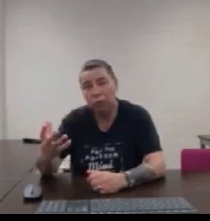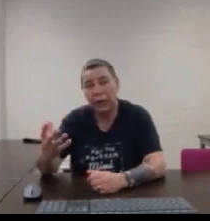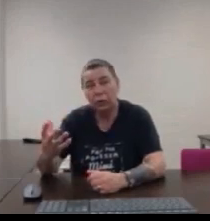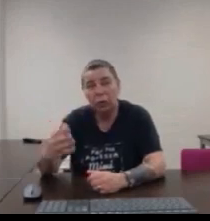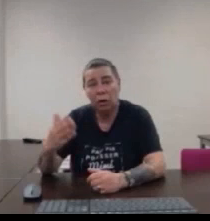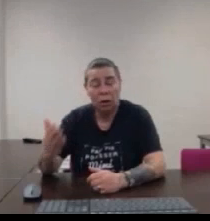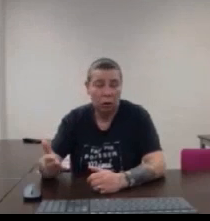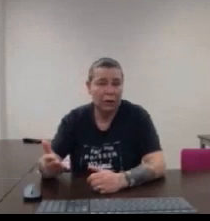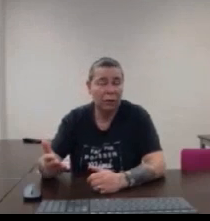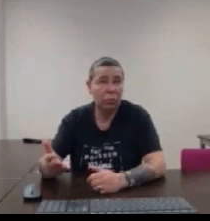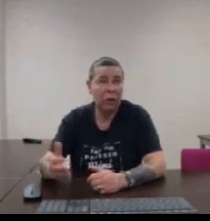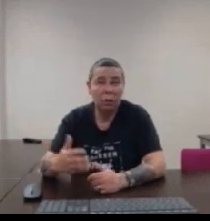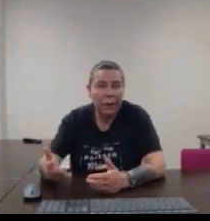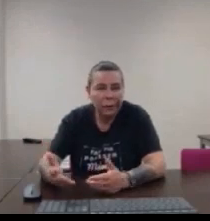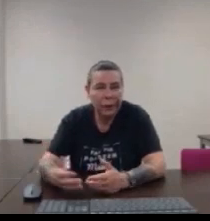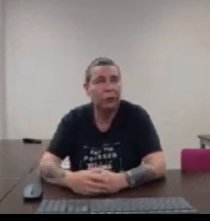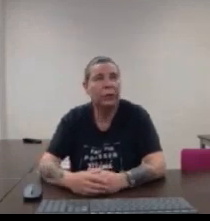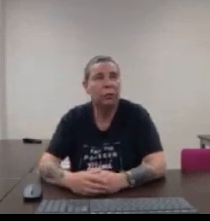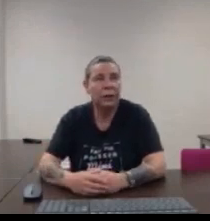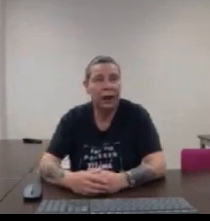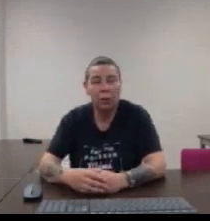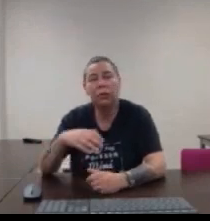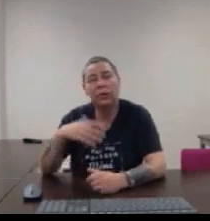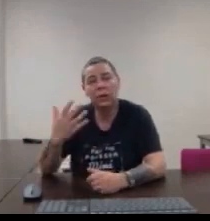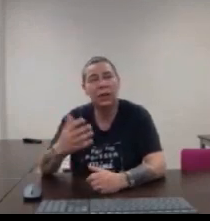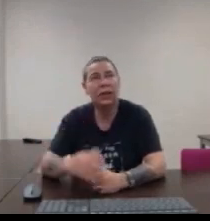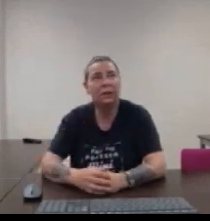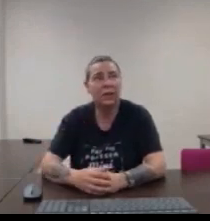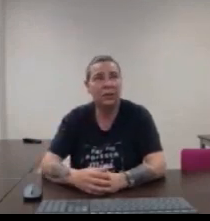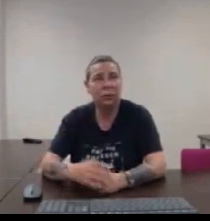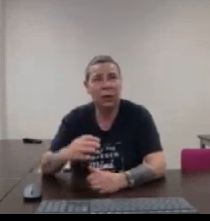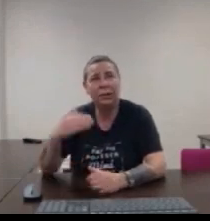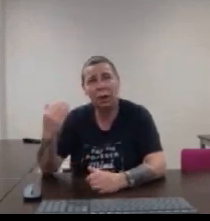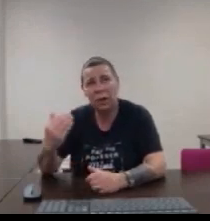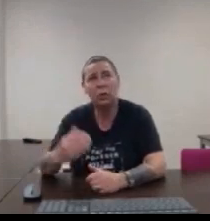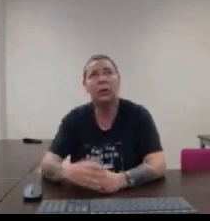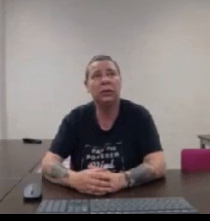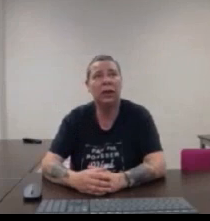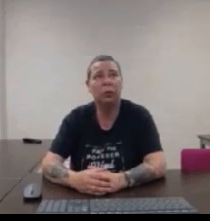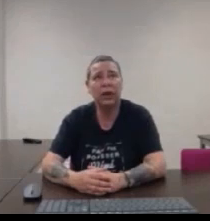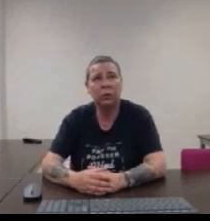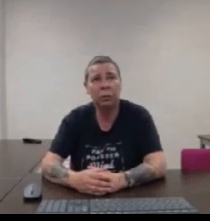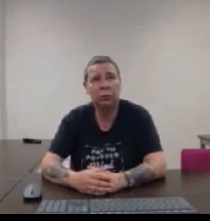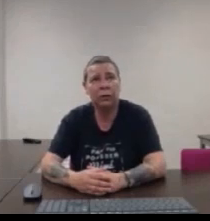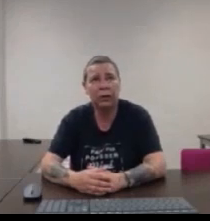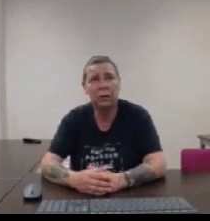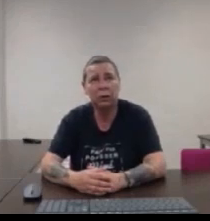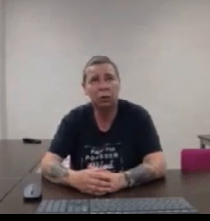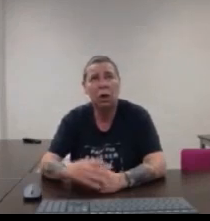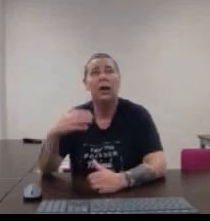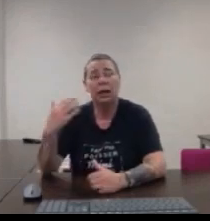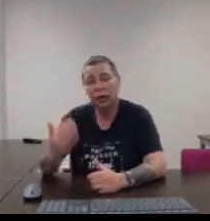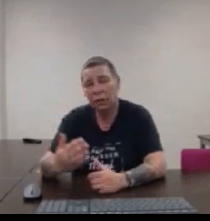puisque du coup ça demande le travail sur écran, de la concentration fatalement, donc ça va générer de la fatigue visuelle, ça va majorer aussi les contraintes de posture